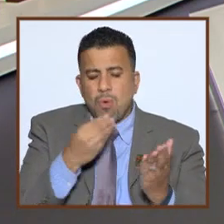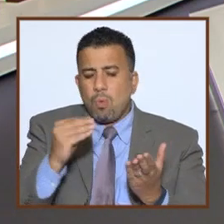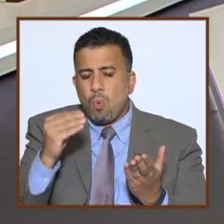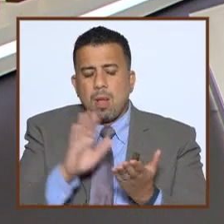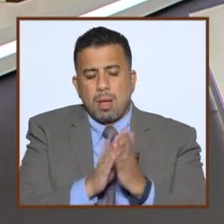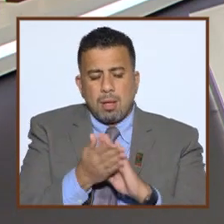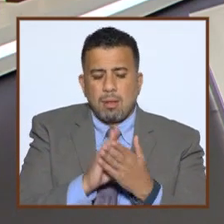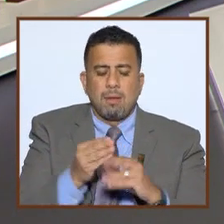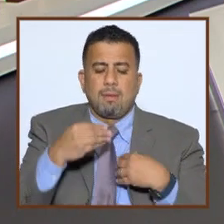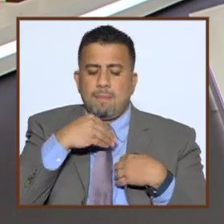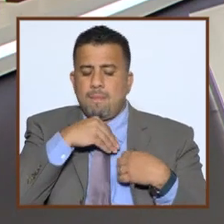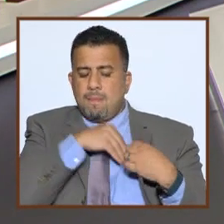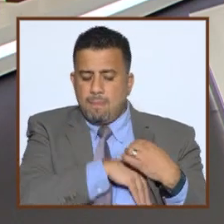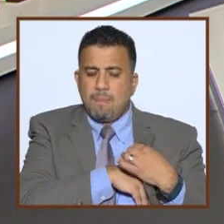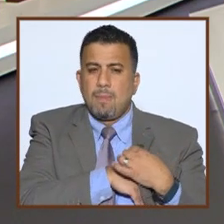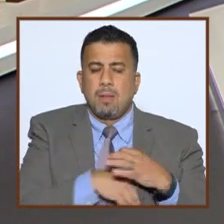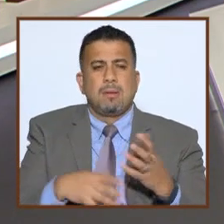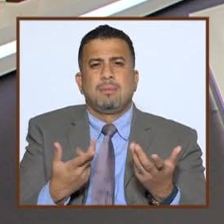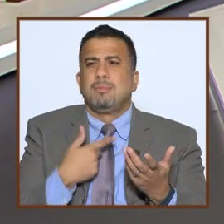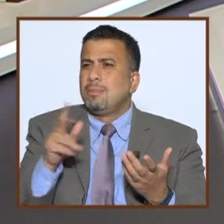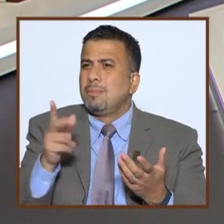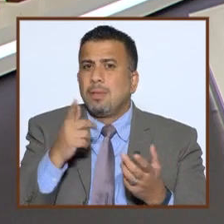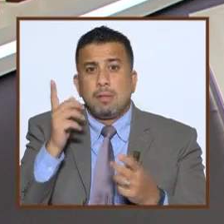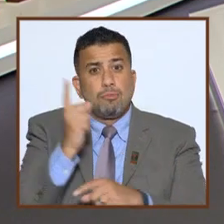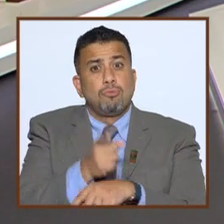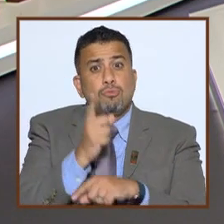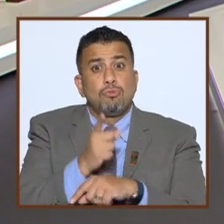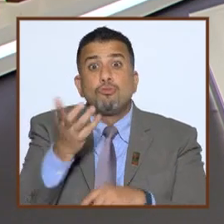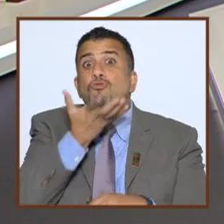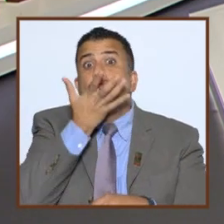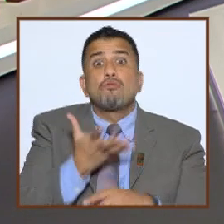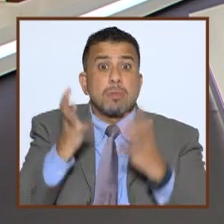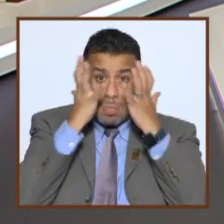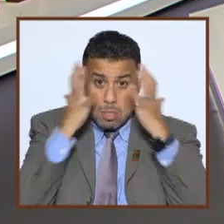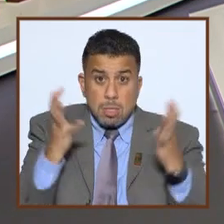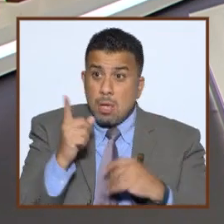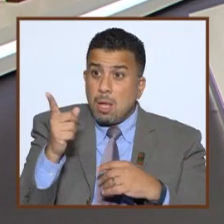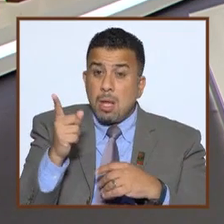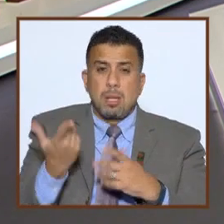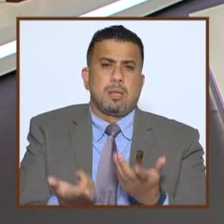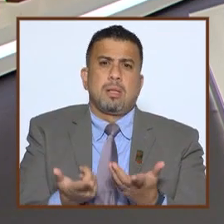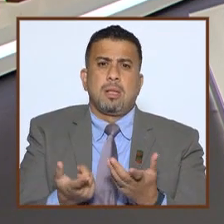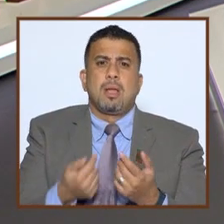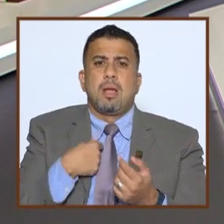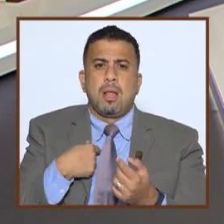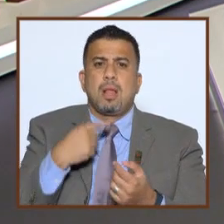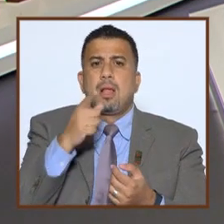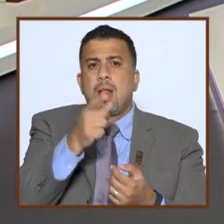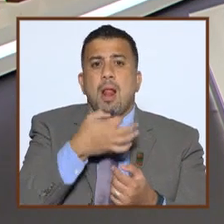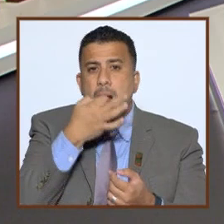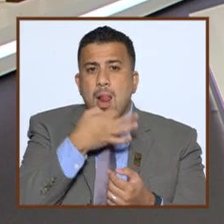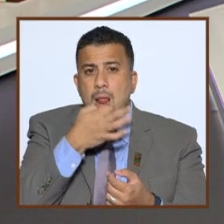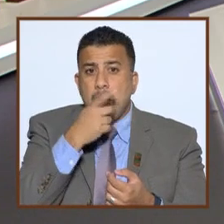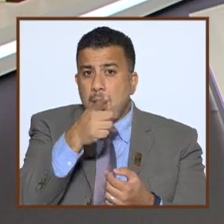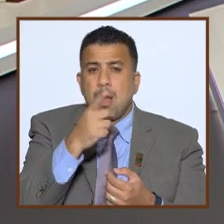وضعيه في محفظتك فانا عقلي مشوش في كلامك جدا جدا جدا جدا